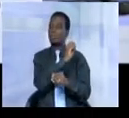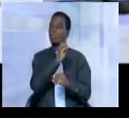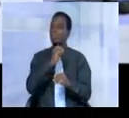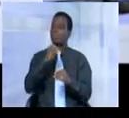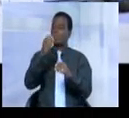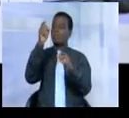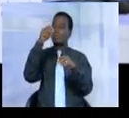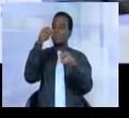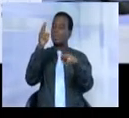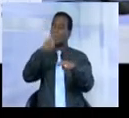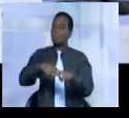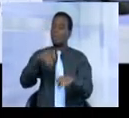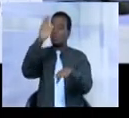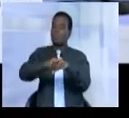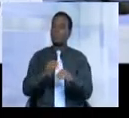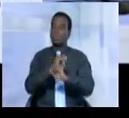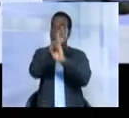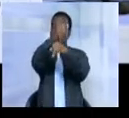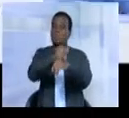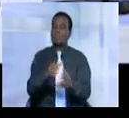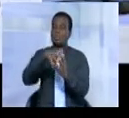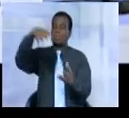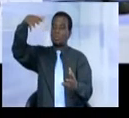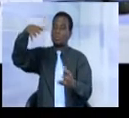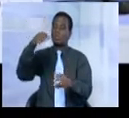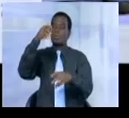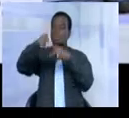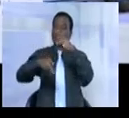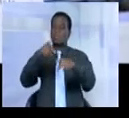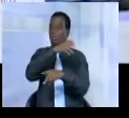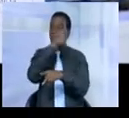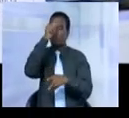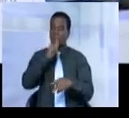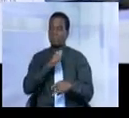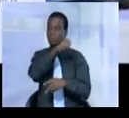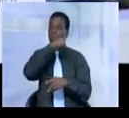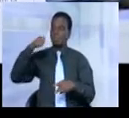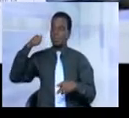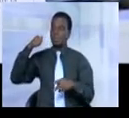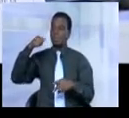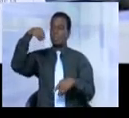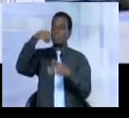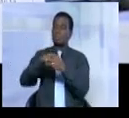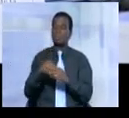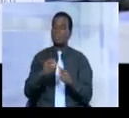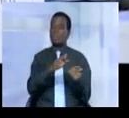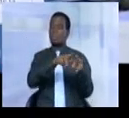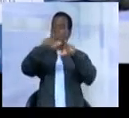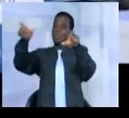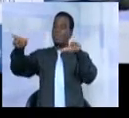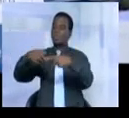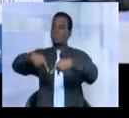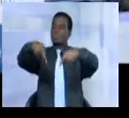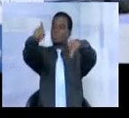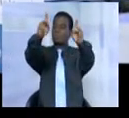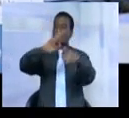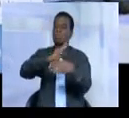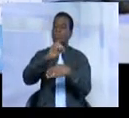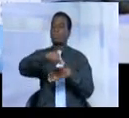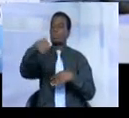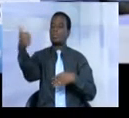investissement massif japonais, tant public que privé, dans leur espace, afin de permettre, entre